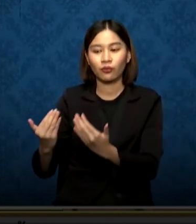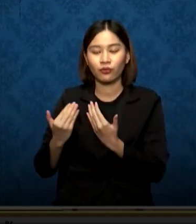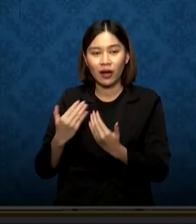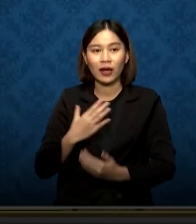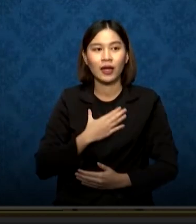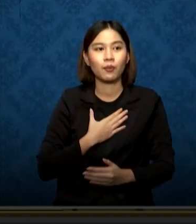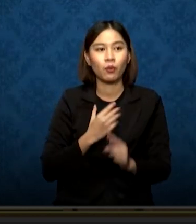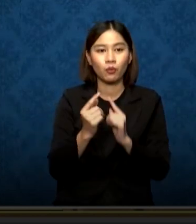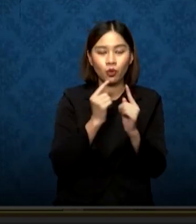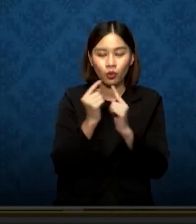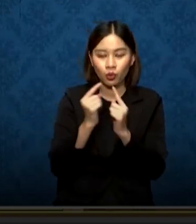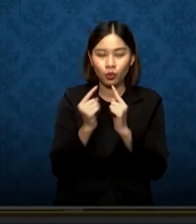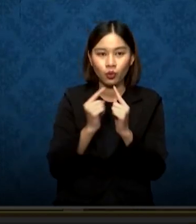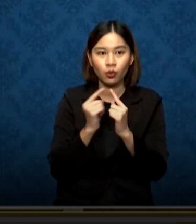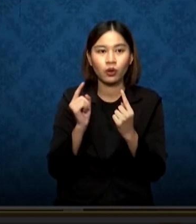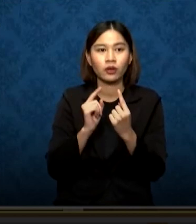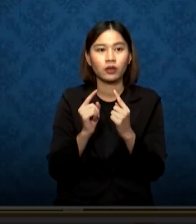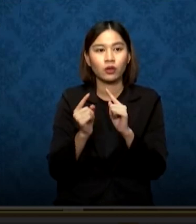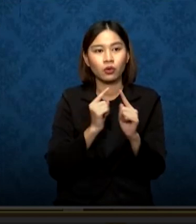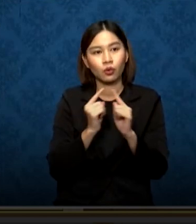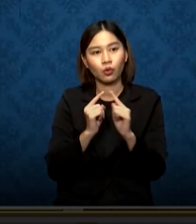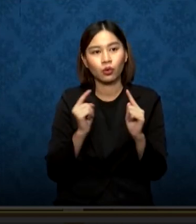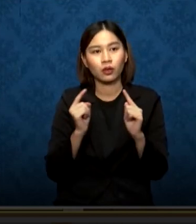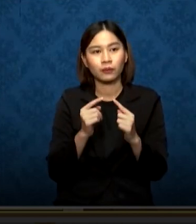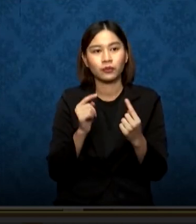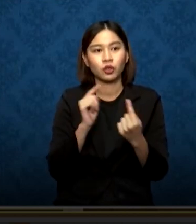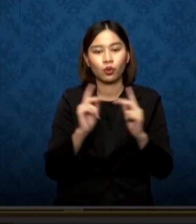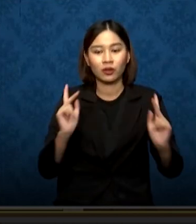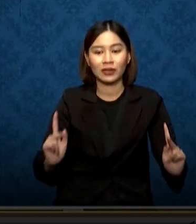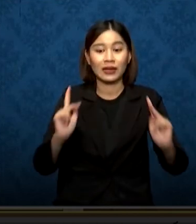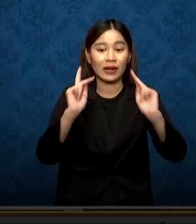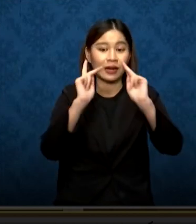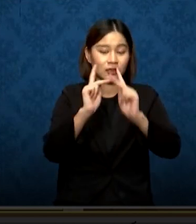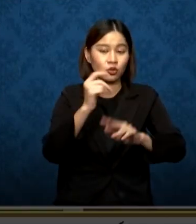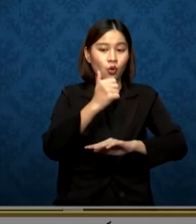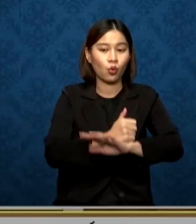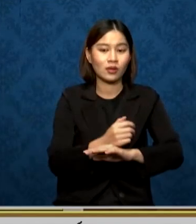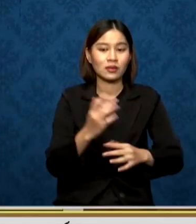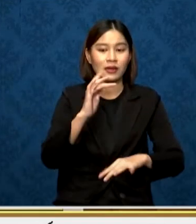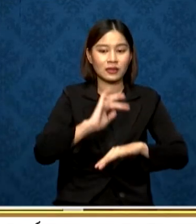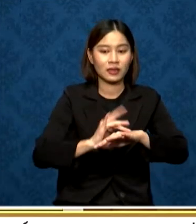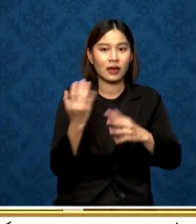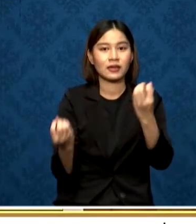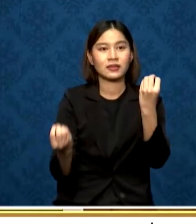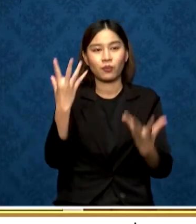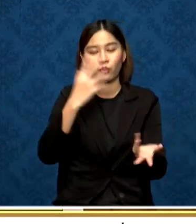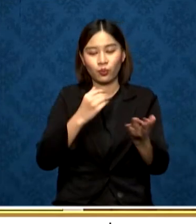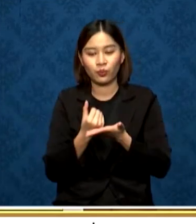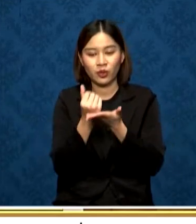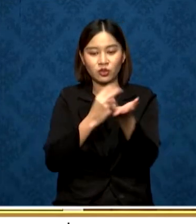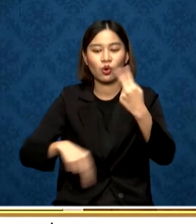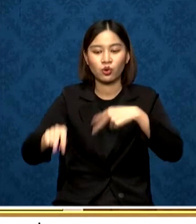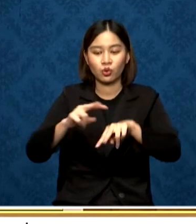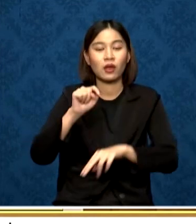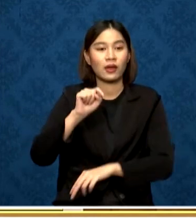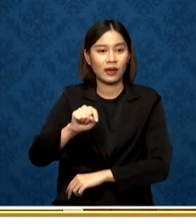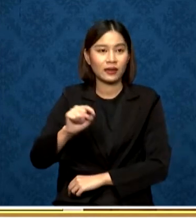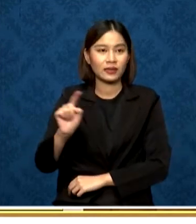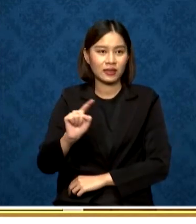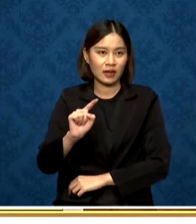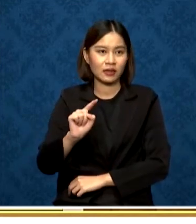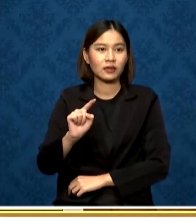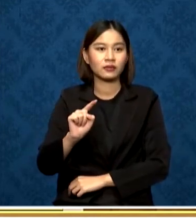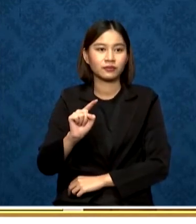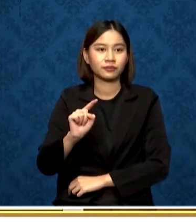ให้ผมพูดคุยกับท่านรัฐมนตรีว่าการกระทรวงทรัพย์ว่าให้ไปกำกับดูแลด้วยนะครับตรงนี้ก็เป็นเรื่องนึงซึ่งอาจจะเป็น